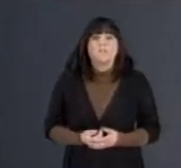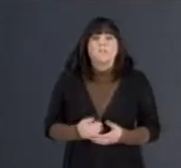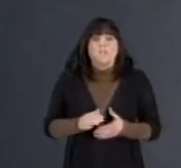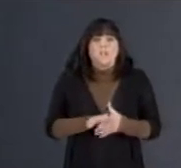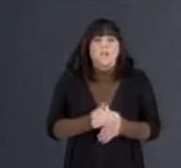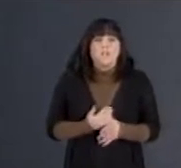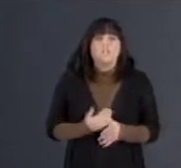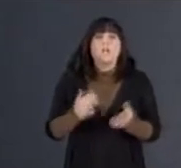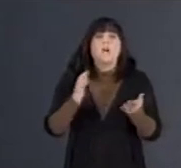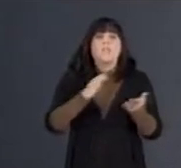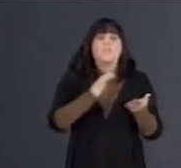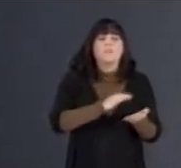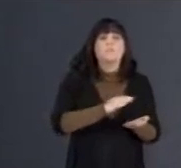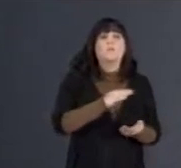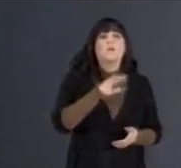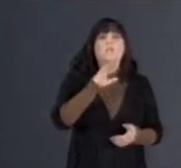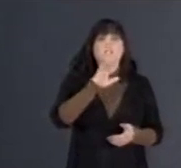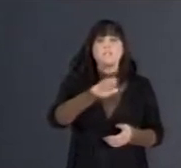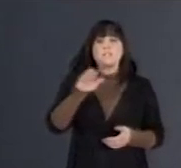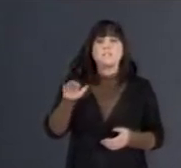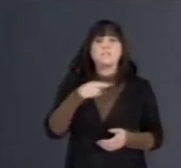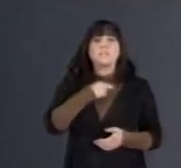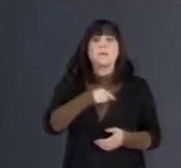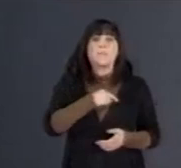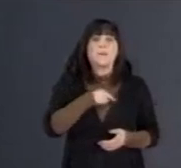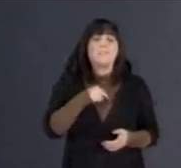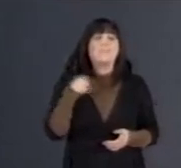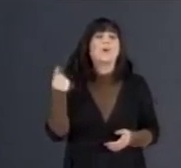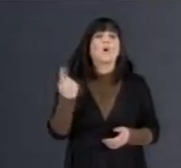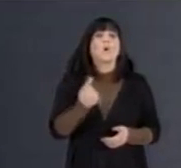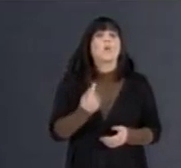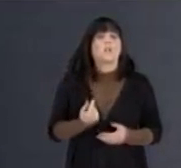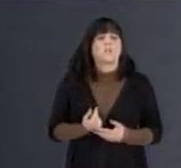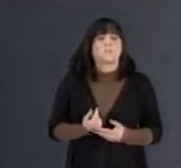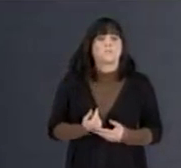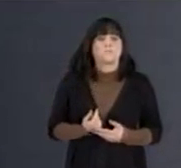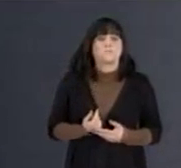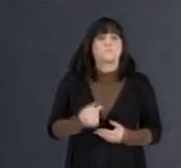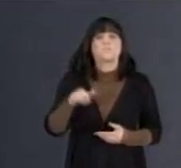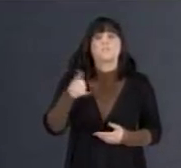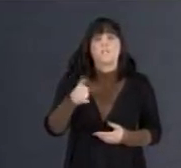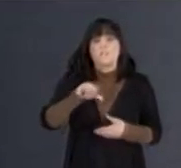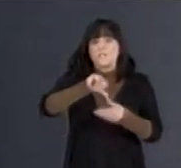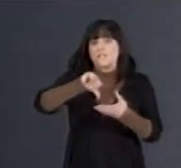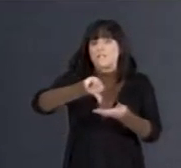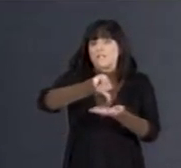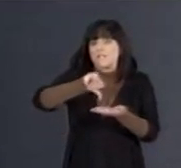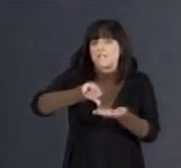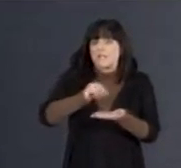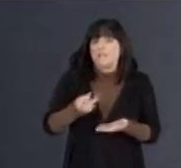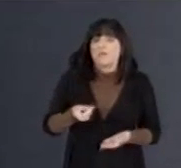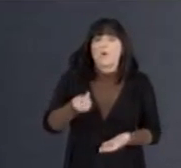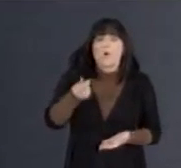effettuat il-poplu kollu malti, għax l-fat li l-azzejt tħin qtara qtaraħli l